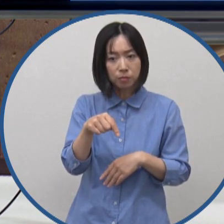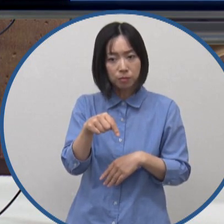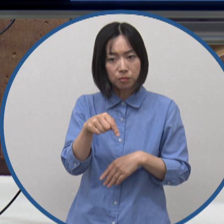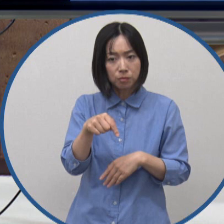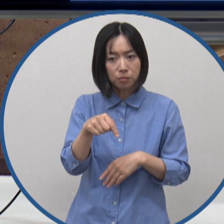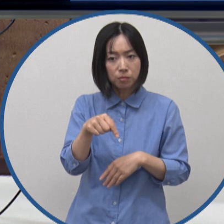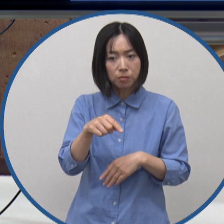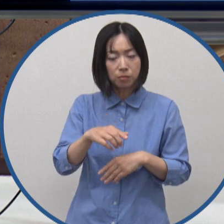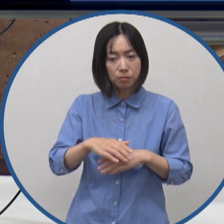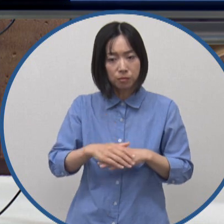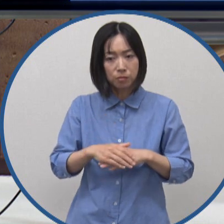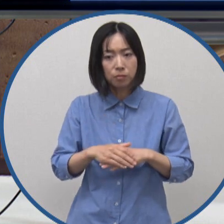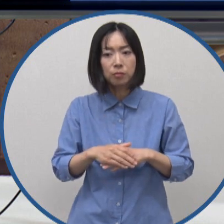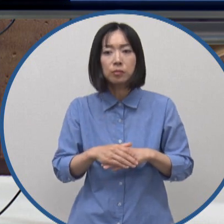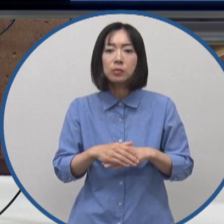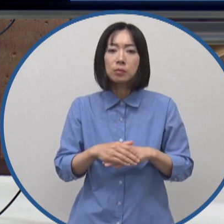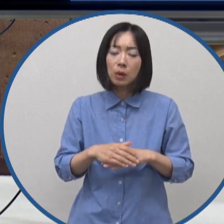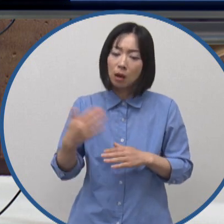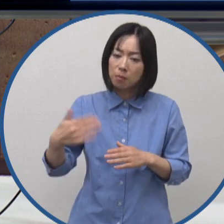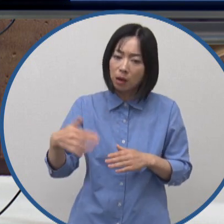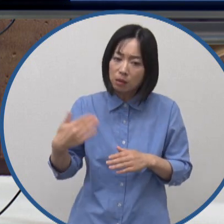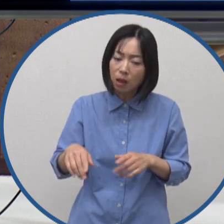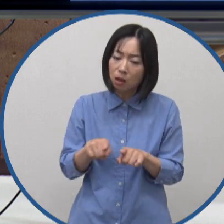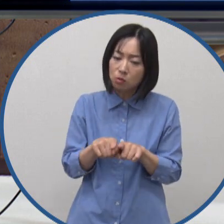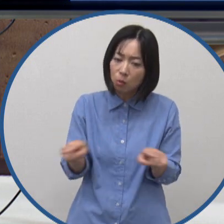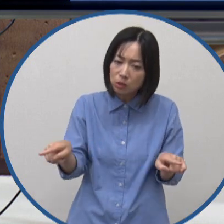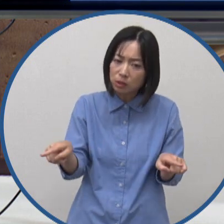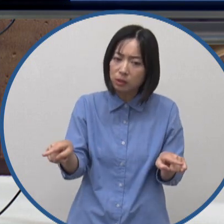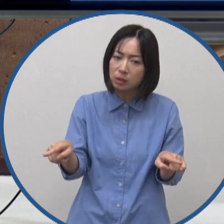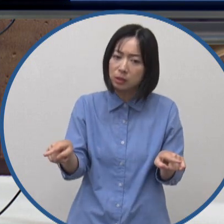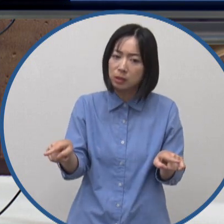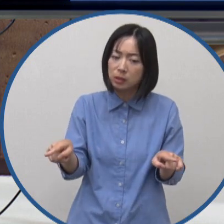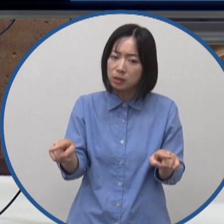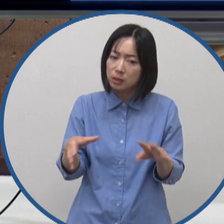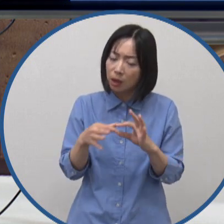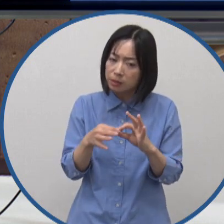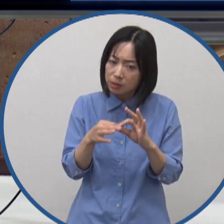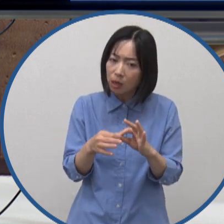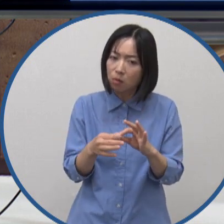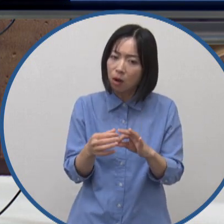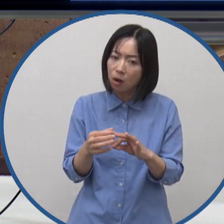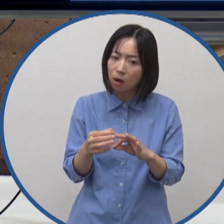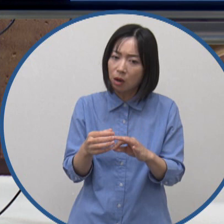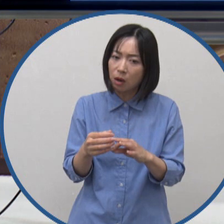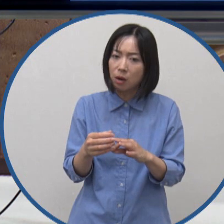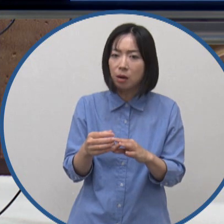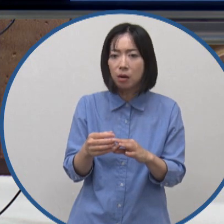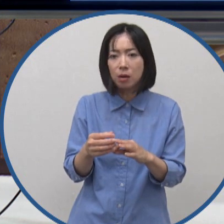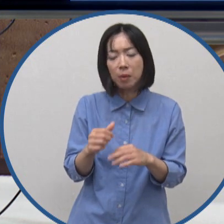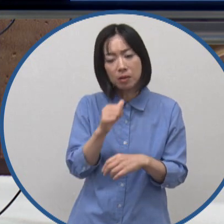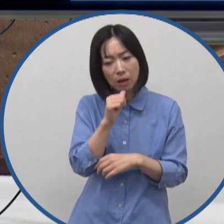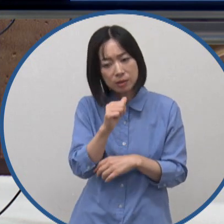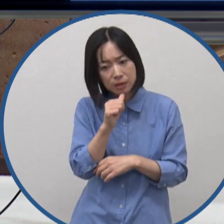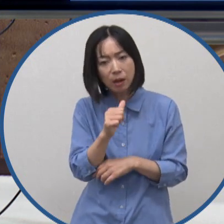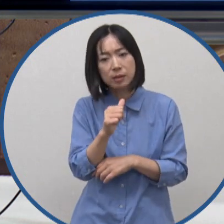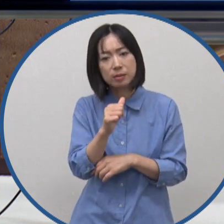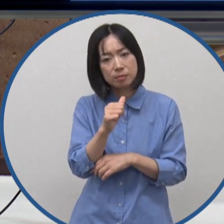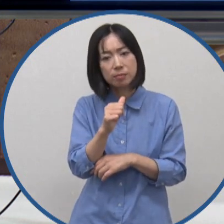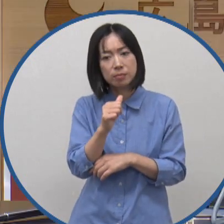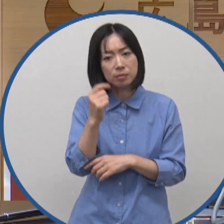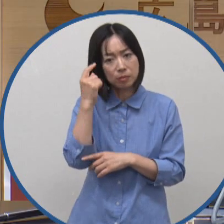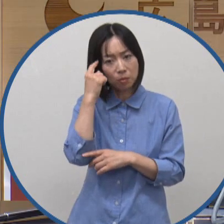が弱いわけでありまして、なかなか難しいものもあるかもしれ